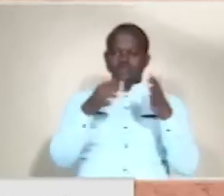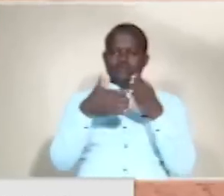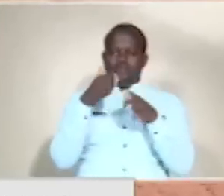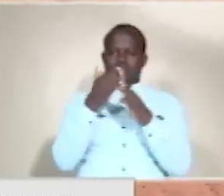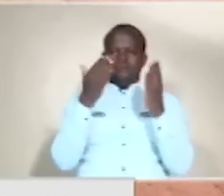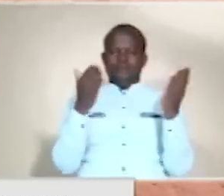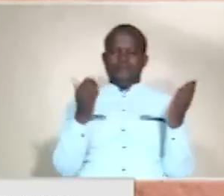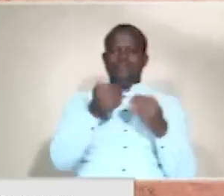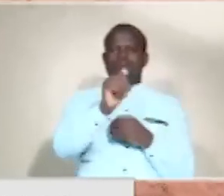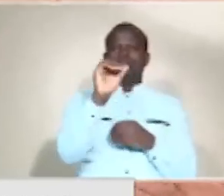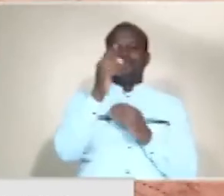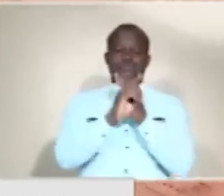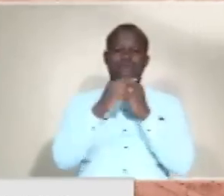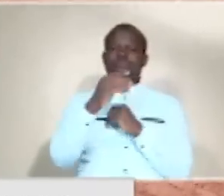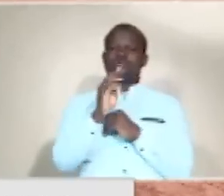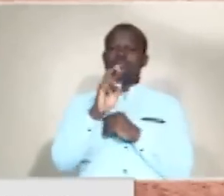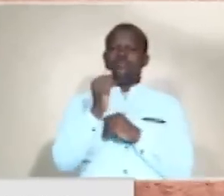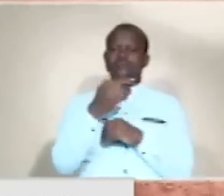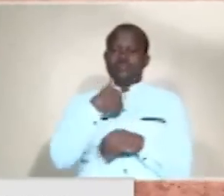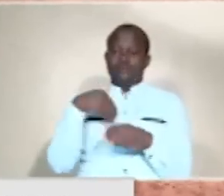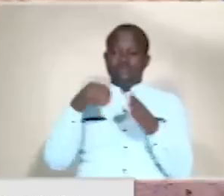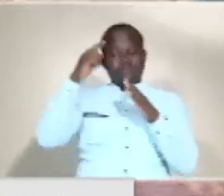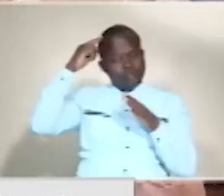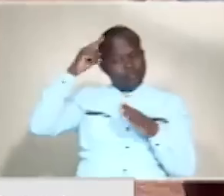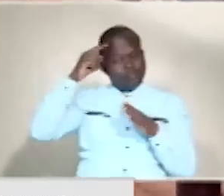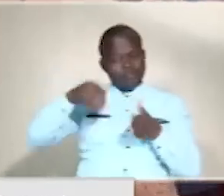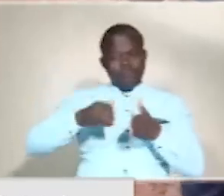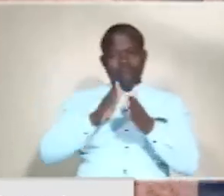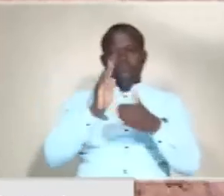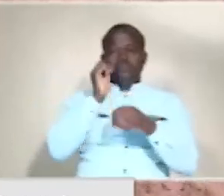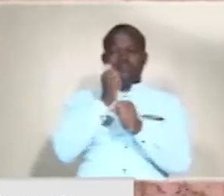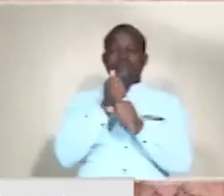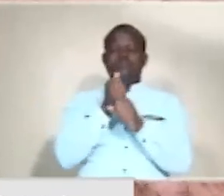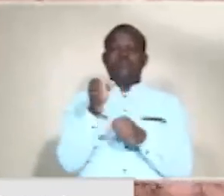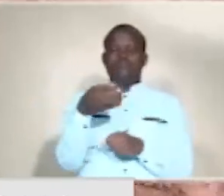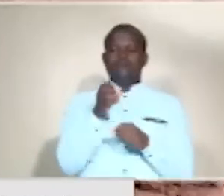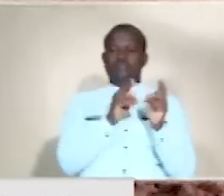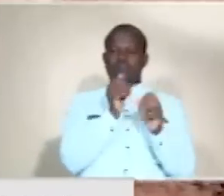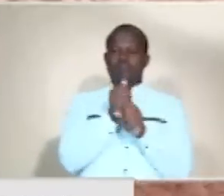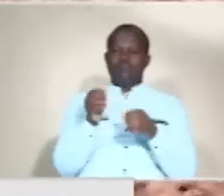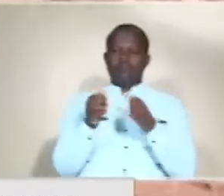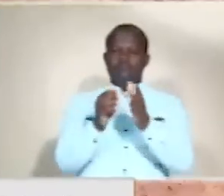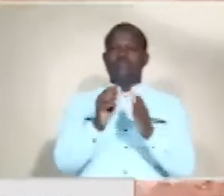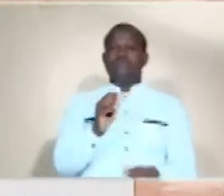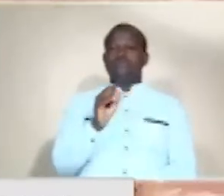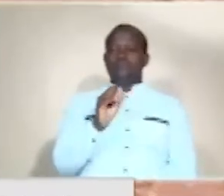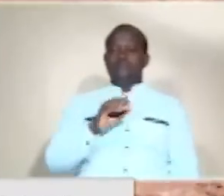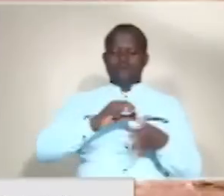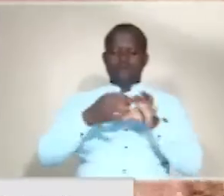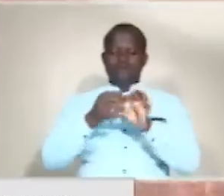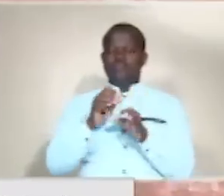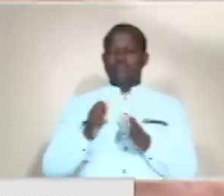kuzura niwo wa mbere akarere ka Burera kazaba kagize wa kaburimbo. Uyu muhanda urimo gukorwa na kompanyi isanzwe ikora imihanda ya Channel Road